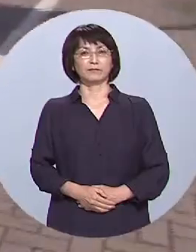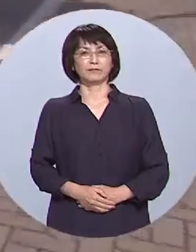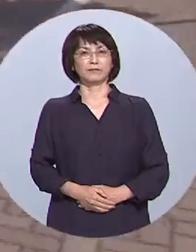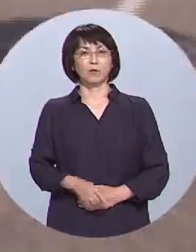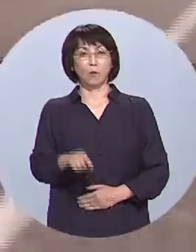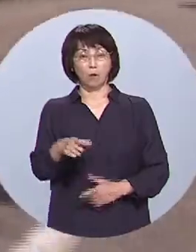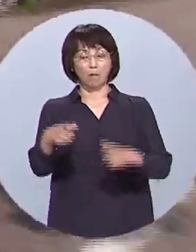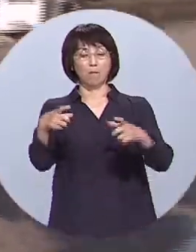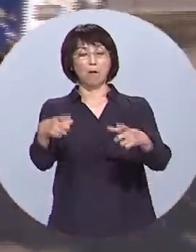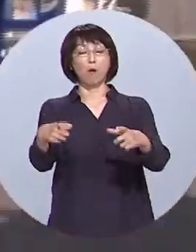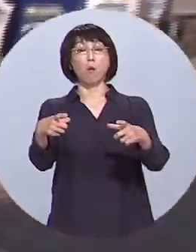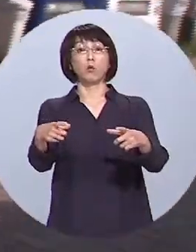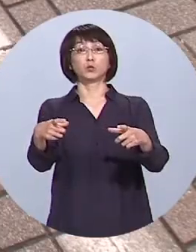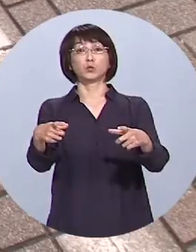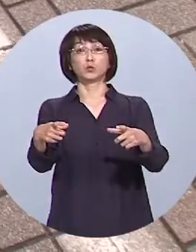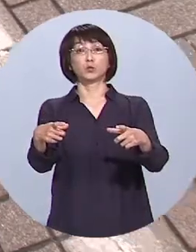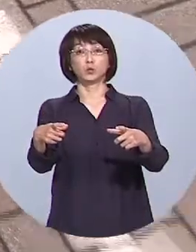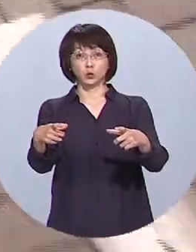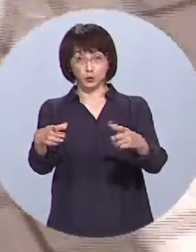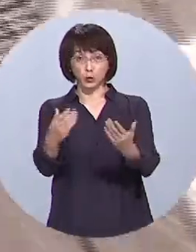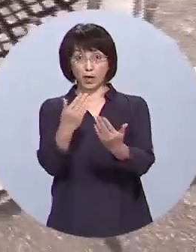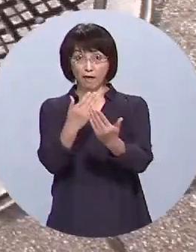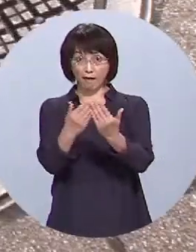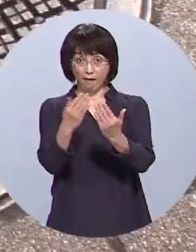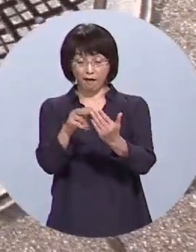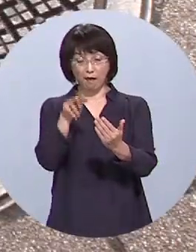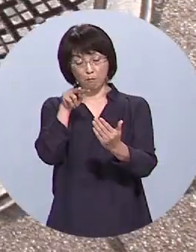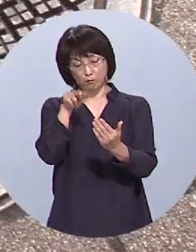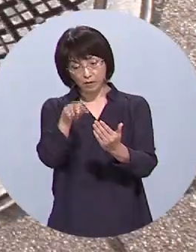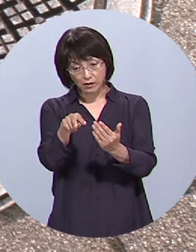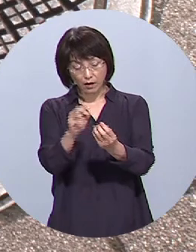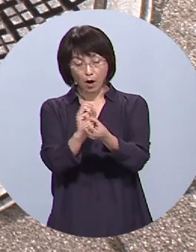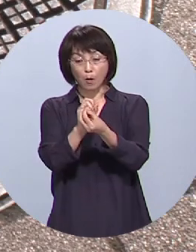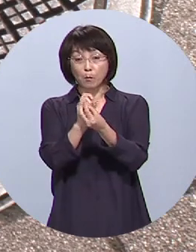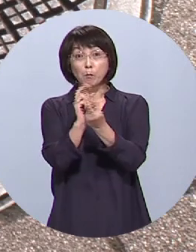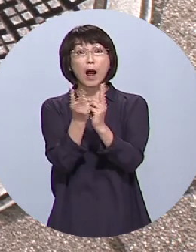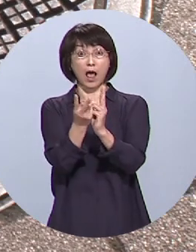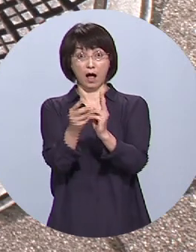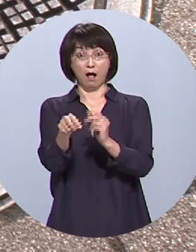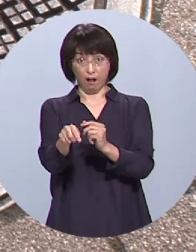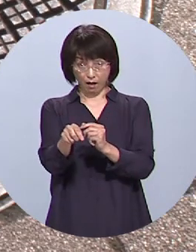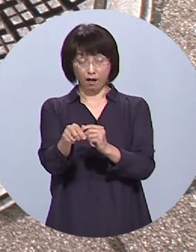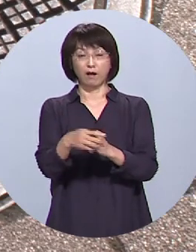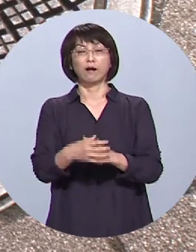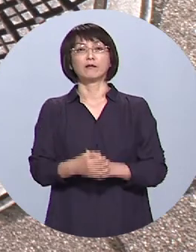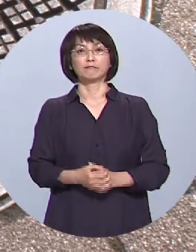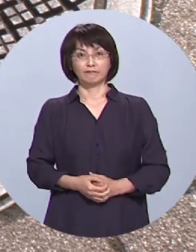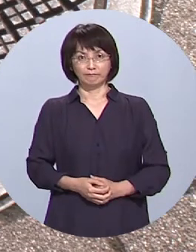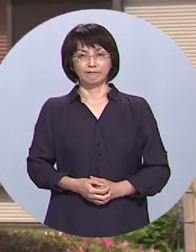これこのマンホールに書いてあるのをよく見るとバラじゃないですか。ってことは